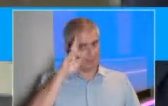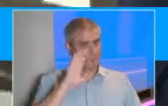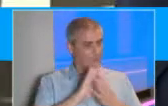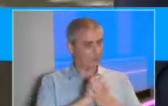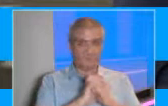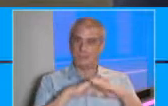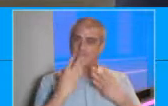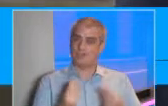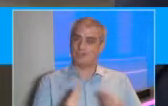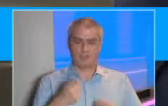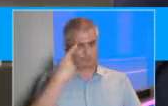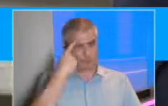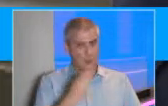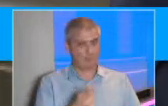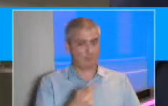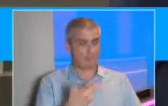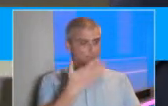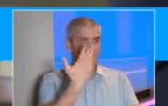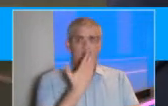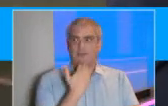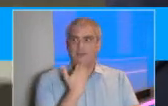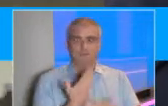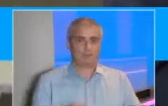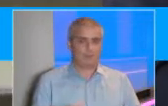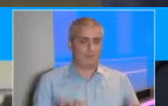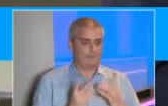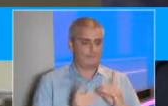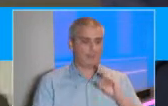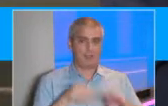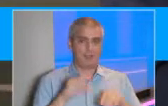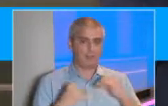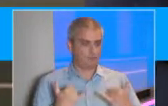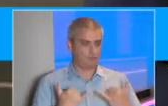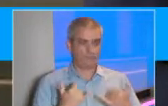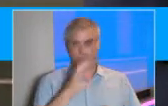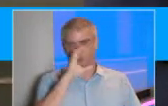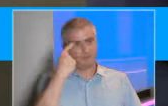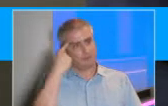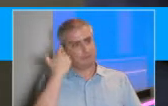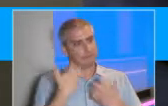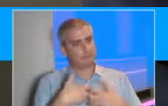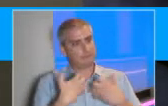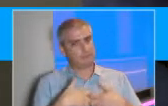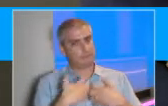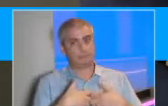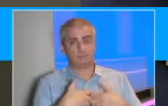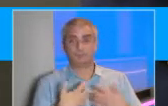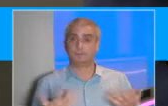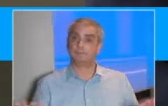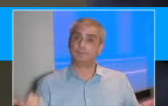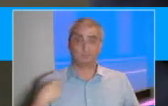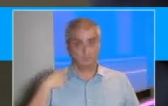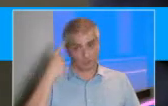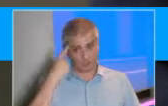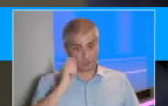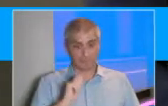ערב טוב. את יודעת, מדינת ישראל בדרך לבחירות עכשיו יושבים הצופים וחושבים לעצמם? אני